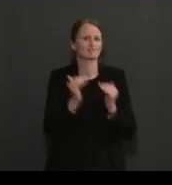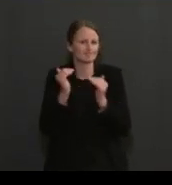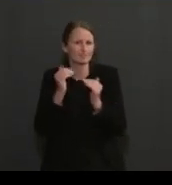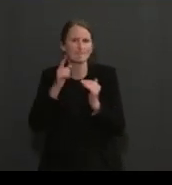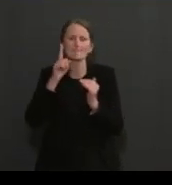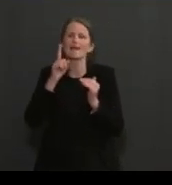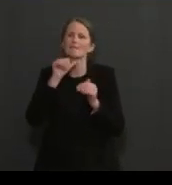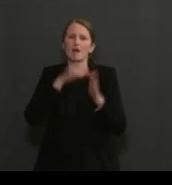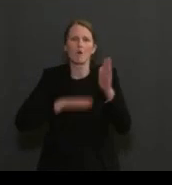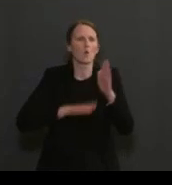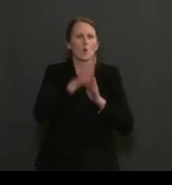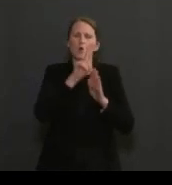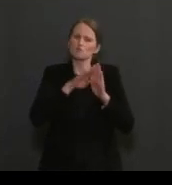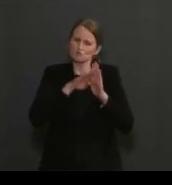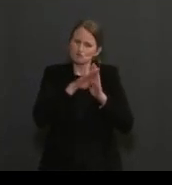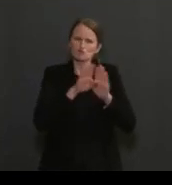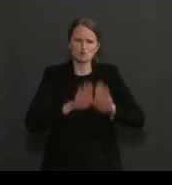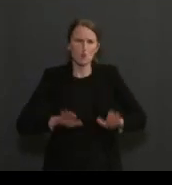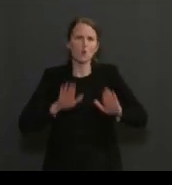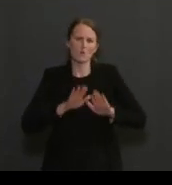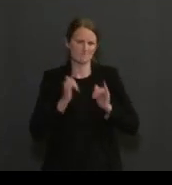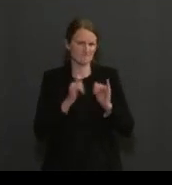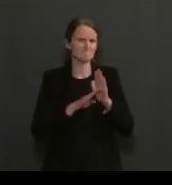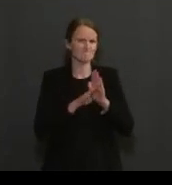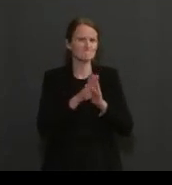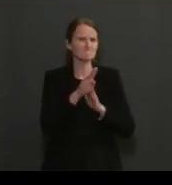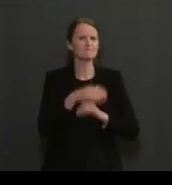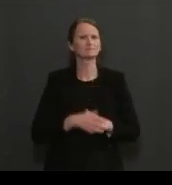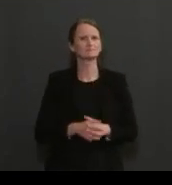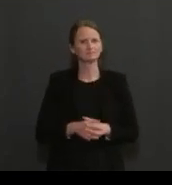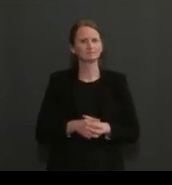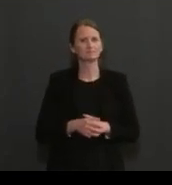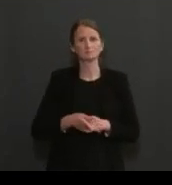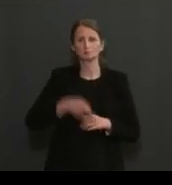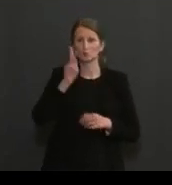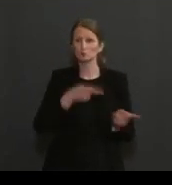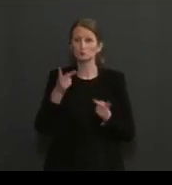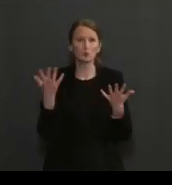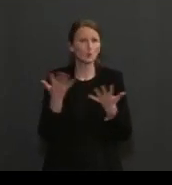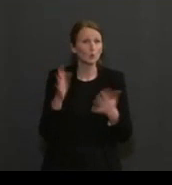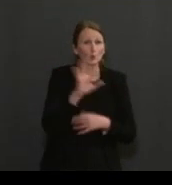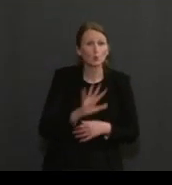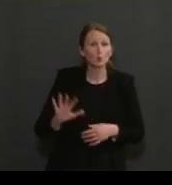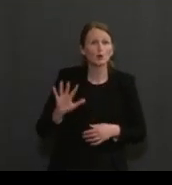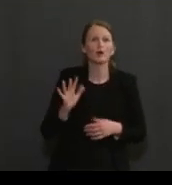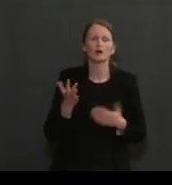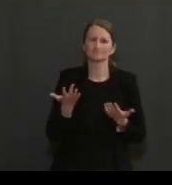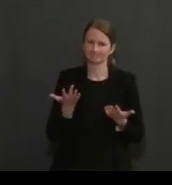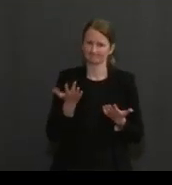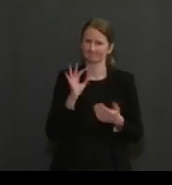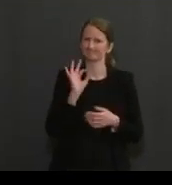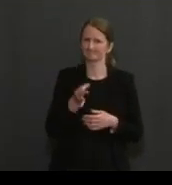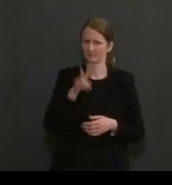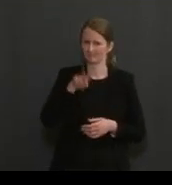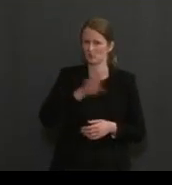je dirais, dans les provinces où l'épidémie s'est propagée de manière plus tardive, donc essentiellement au niveau de la